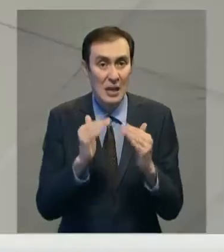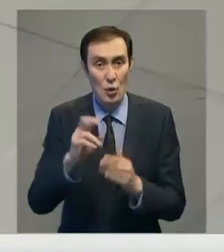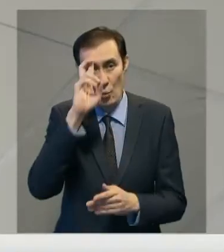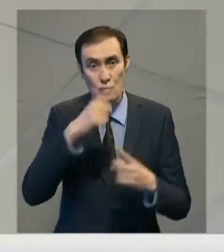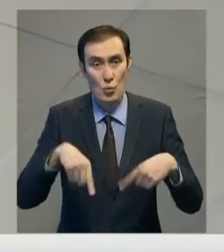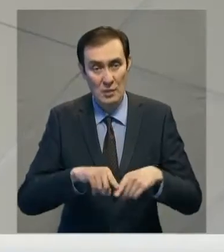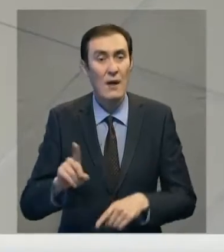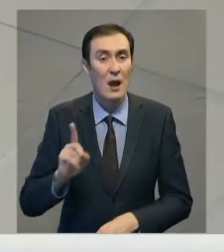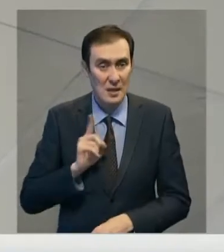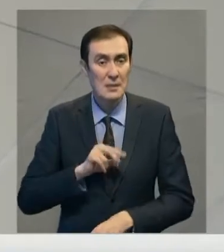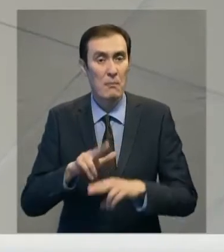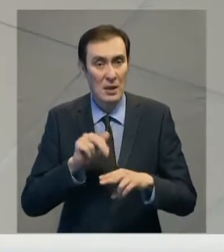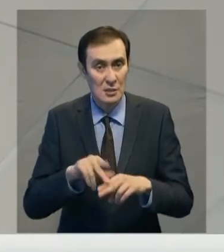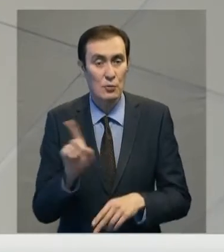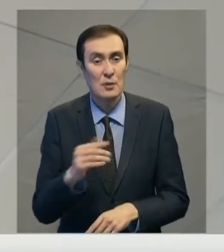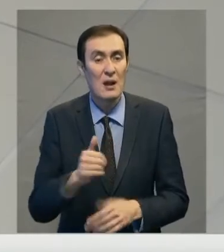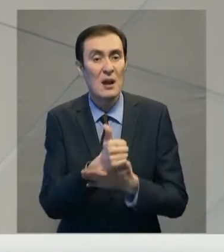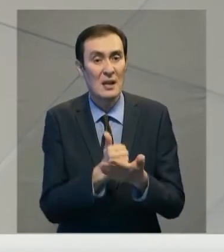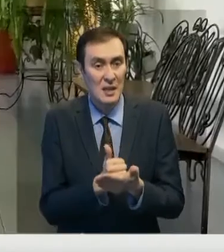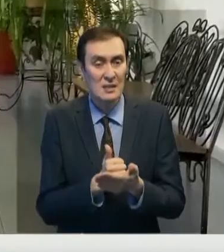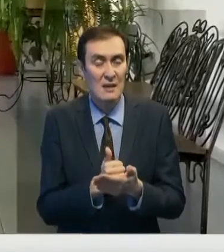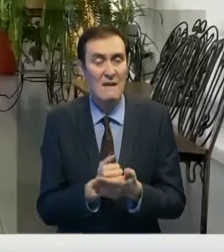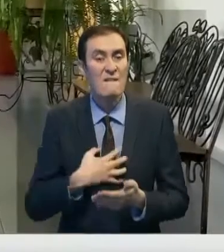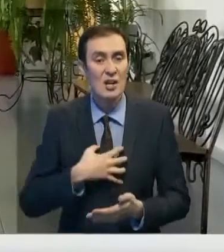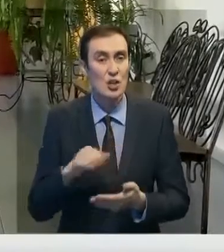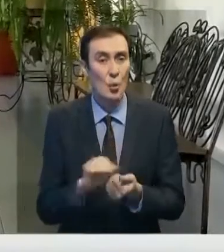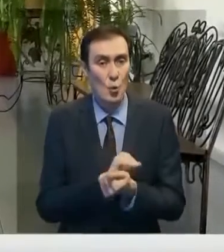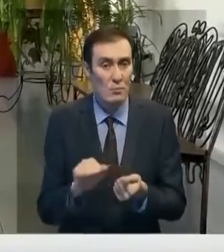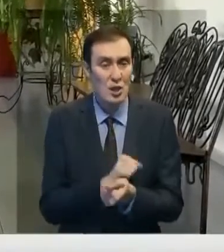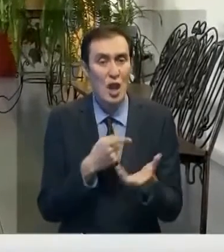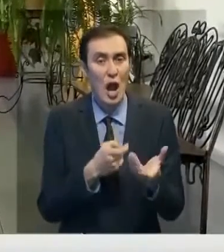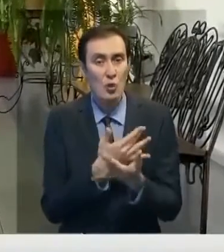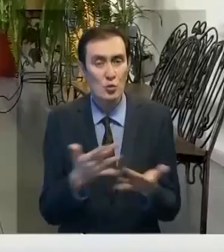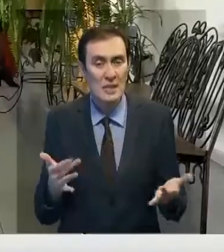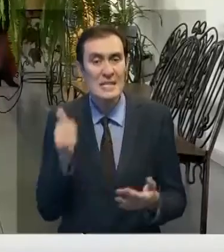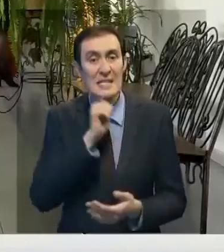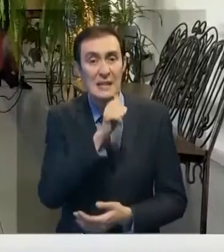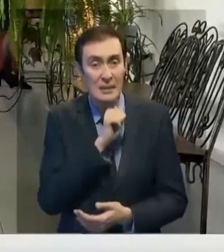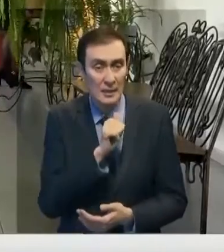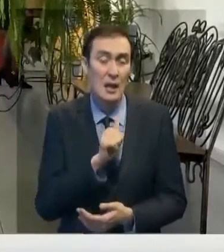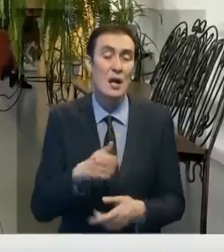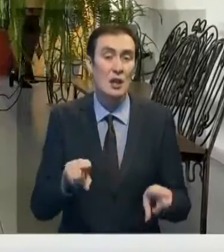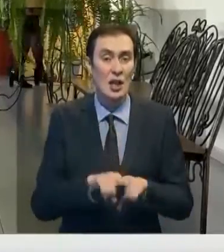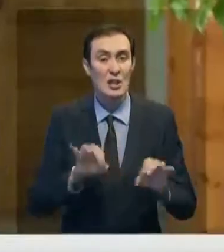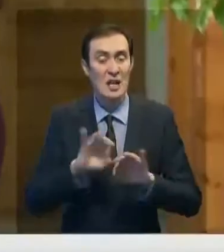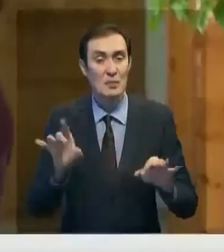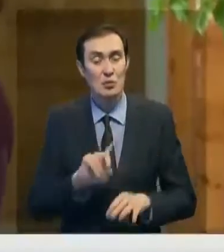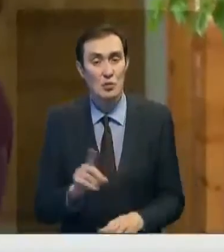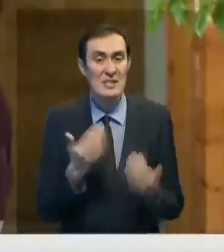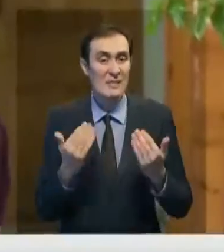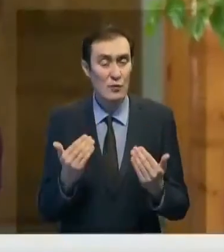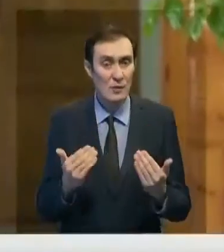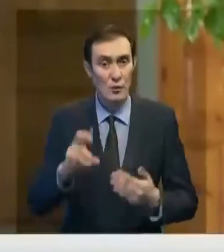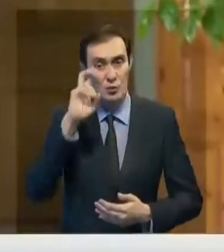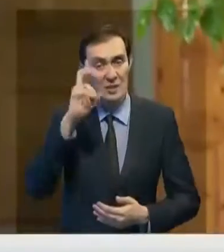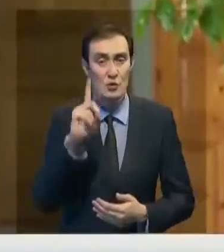госорганов охраняются полицией, поскольку там хранятся режимные документы, оружие и секреты. Он также отметил, что сегодня